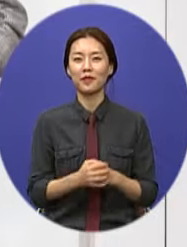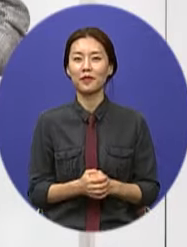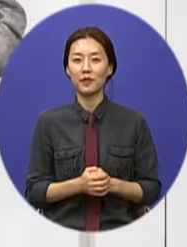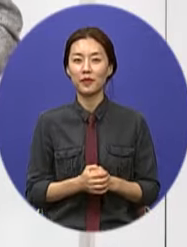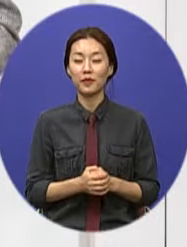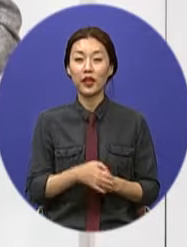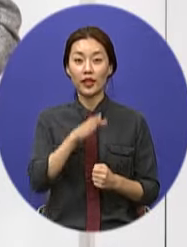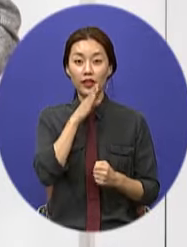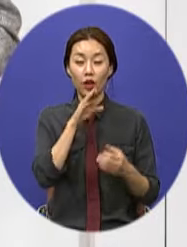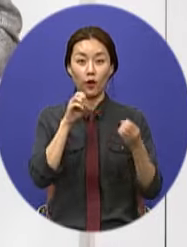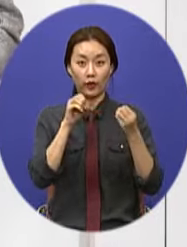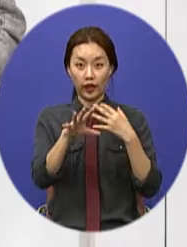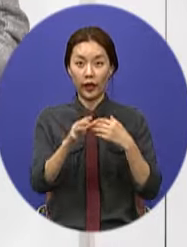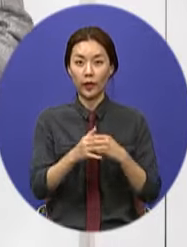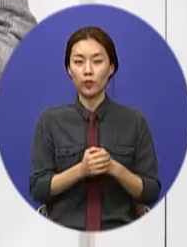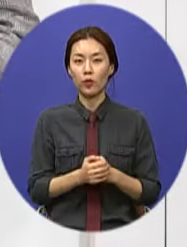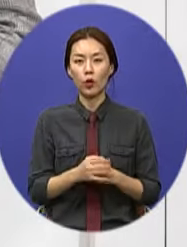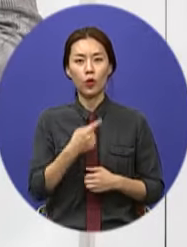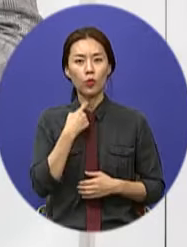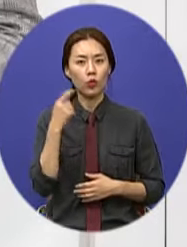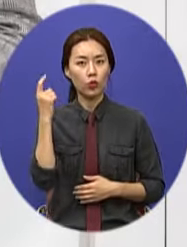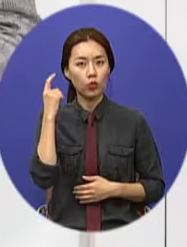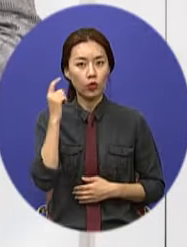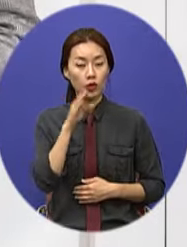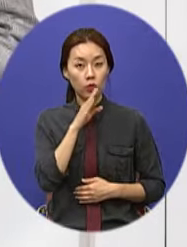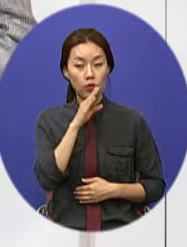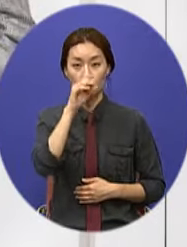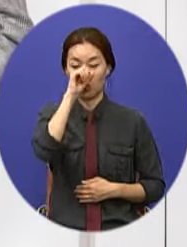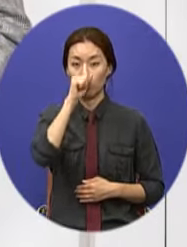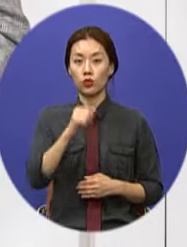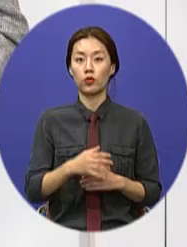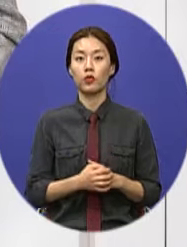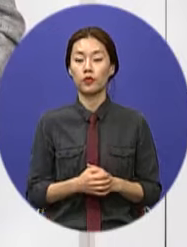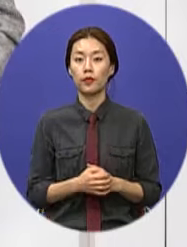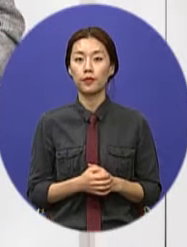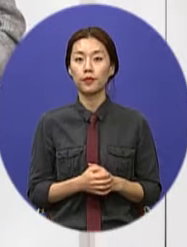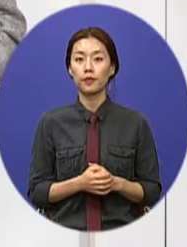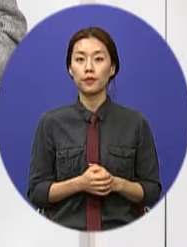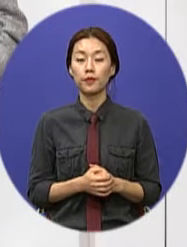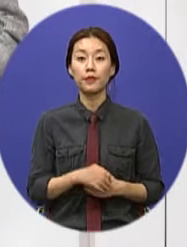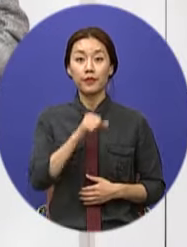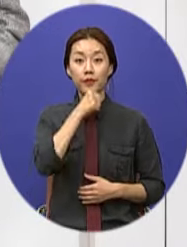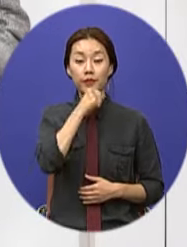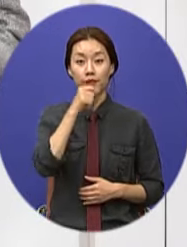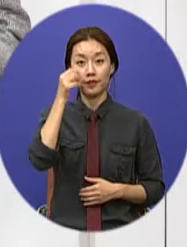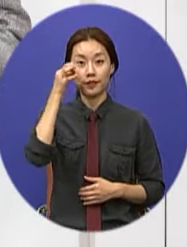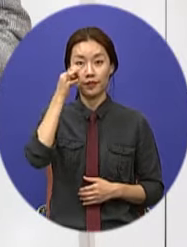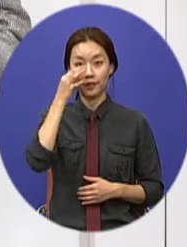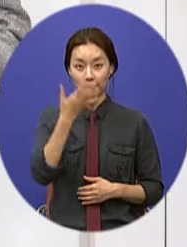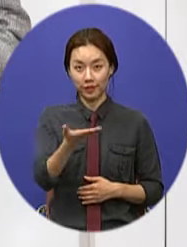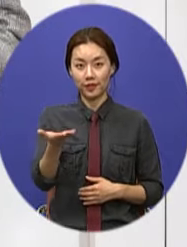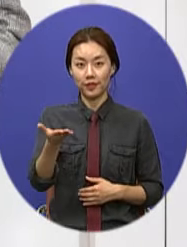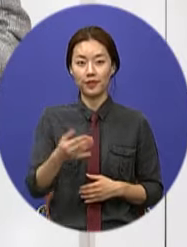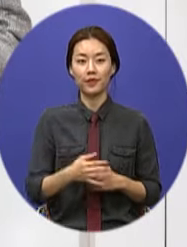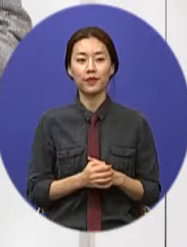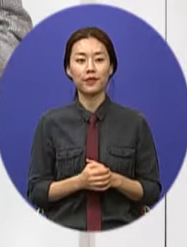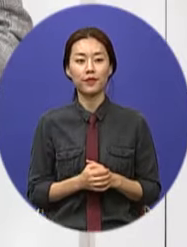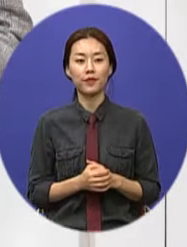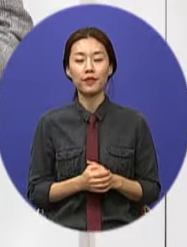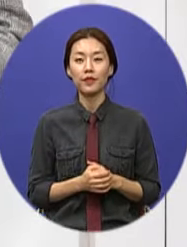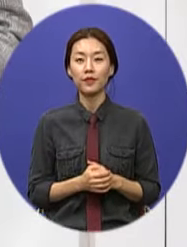잘해주셨습니다. 정답. 네, 목청이 참 좋아요. 그러게요. 네. 자, 점수는 어떻게 나왔을까요? 점수 보여주세요.